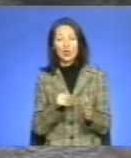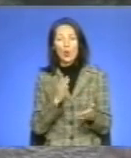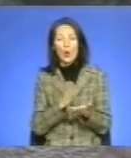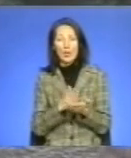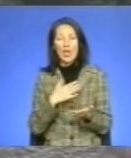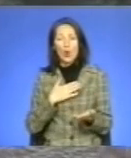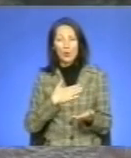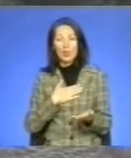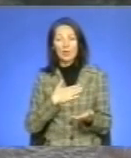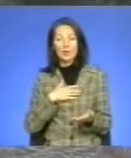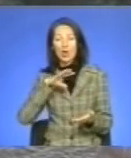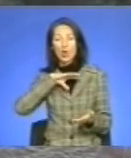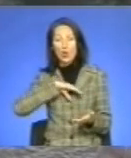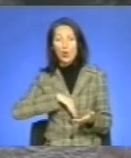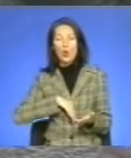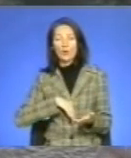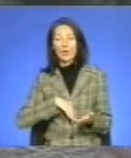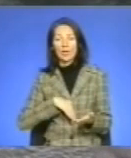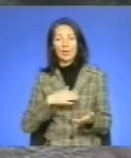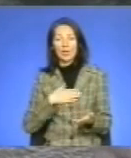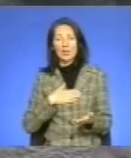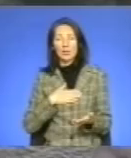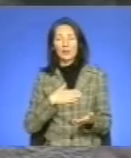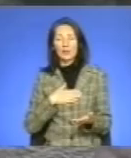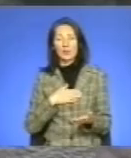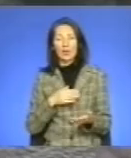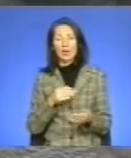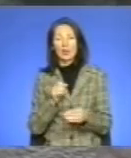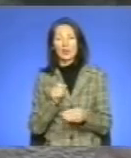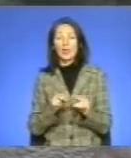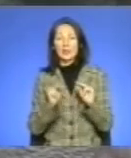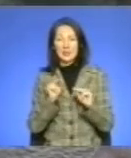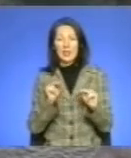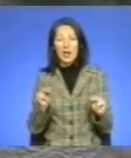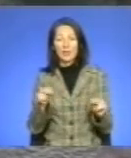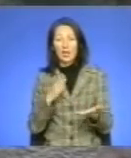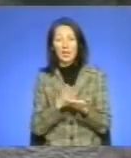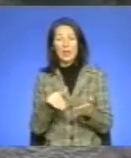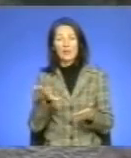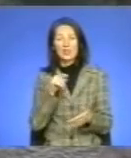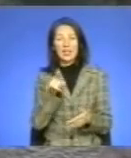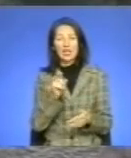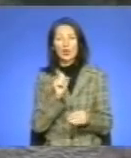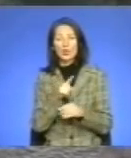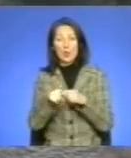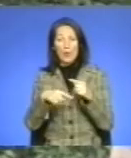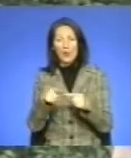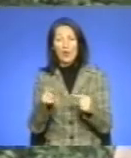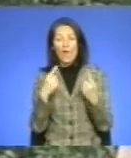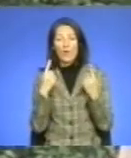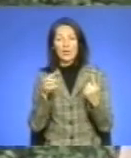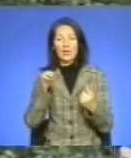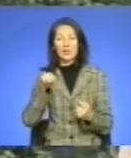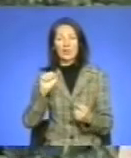нас духовний наш наставник, є все те, що заповідав великий Тарас.